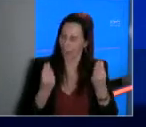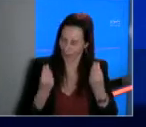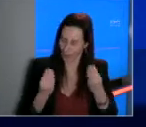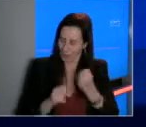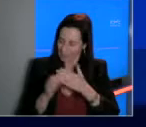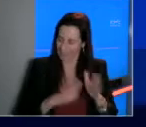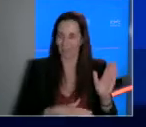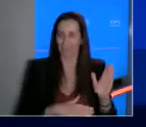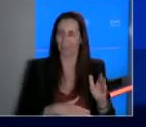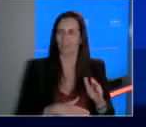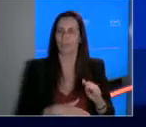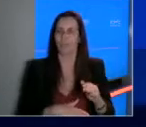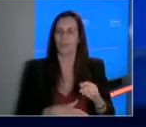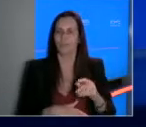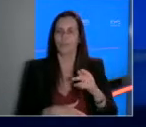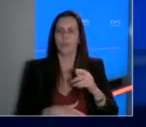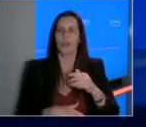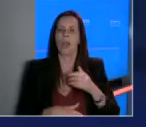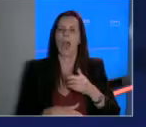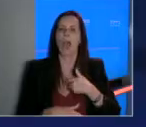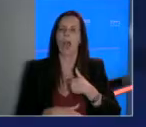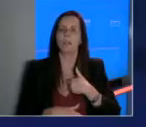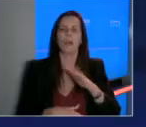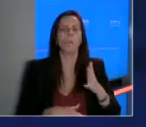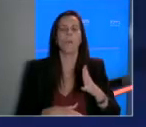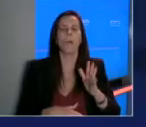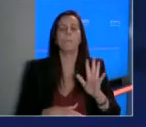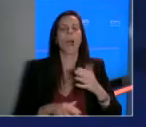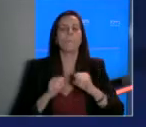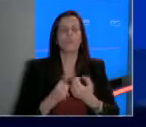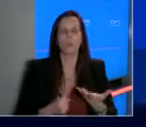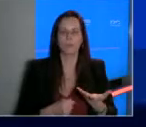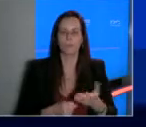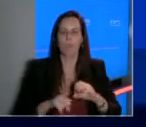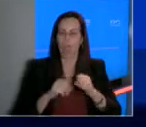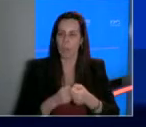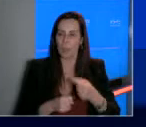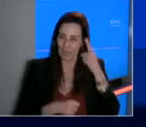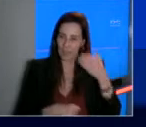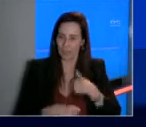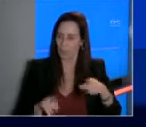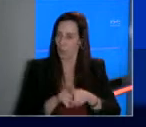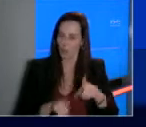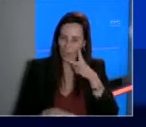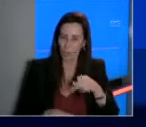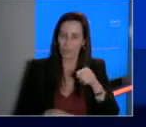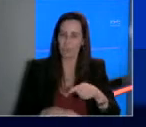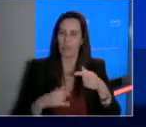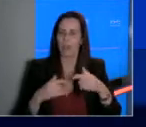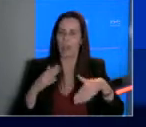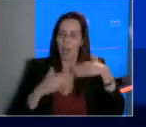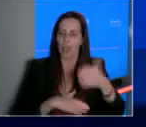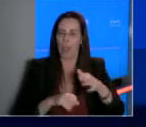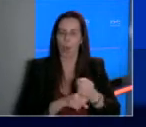בואי נעשה... אני לא מדברת על הקורונה. יש לנו כמה דקות לך ולי. אני לא מדברת על הקורונה. אז בואי נמקד, מה המשבר? המשבר בעיניי, כמו שאני רואה את זה היום